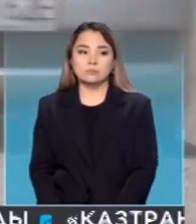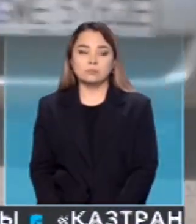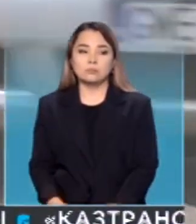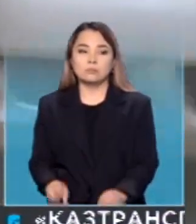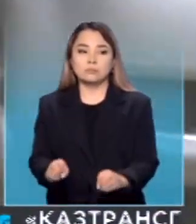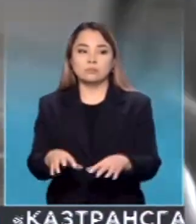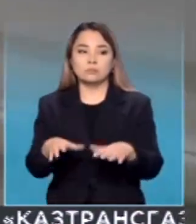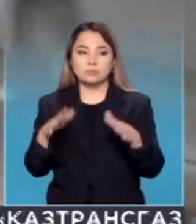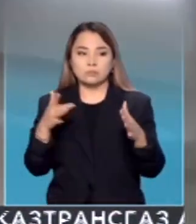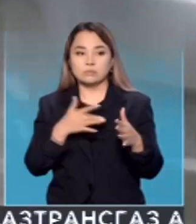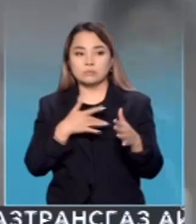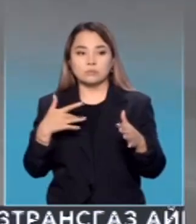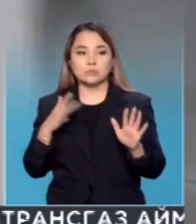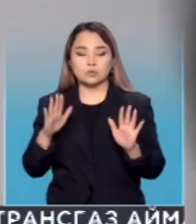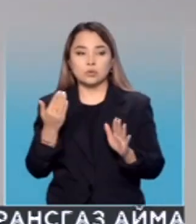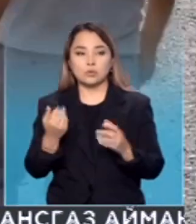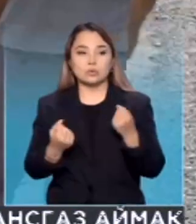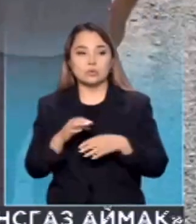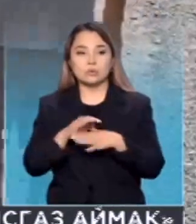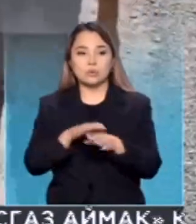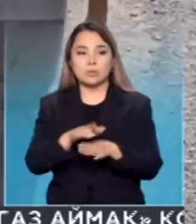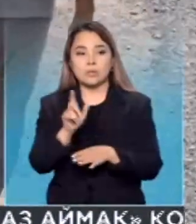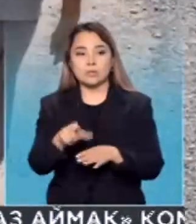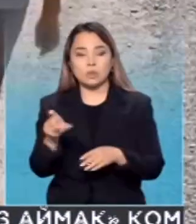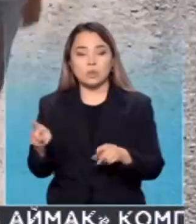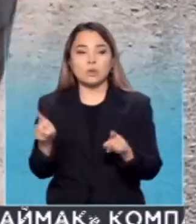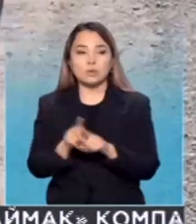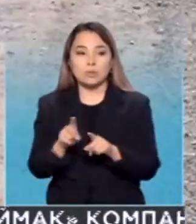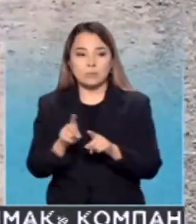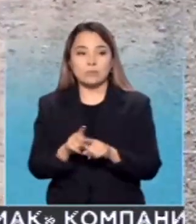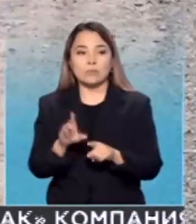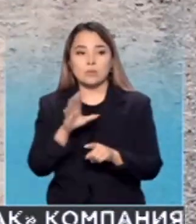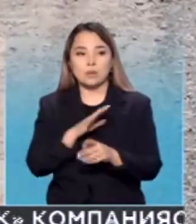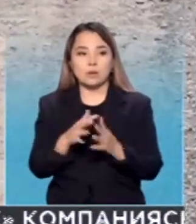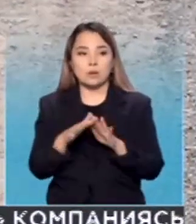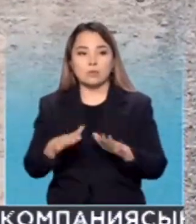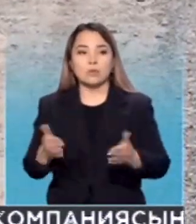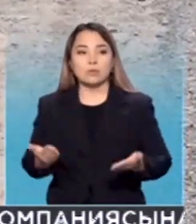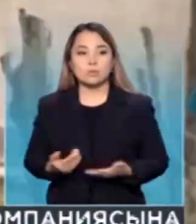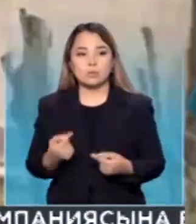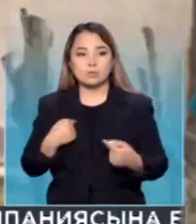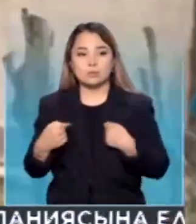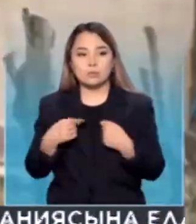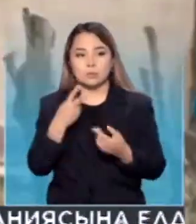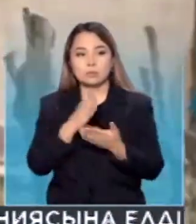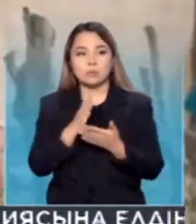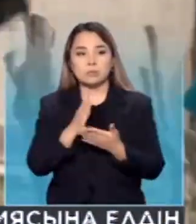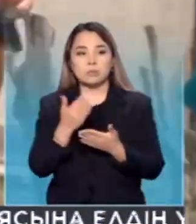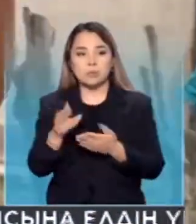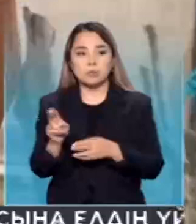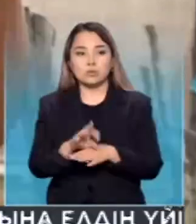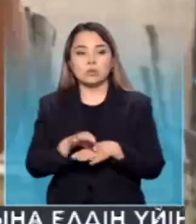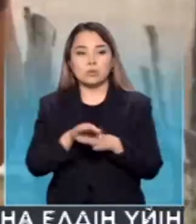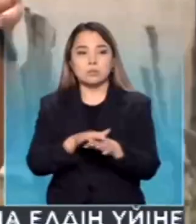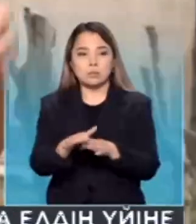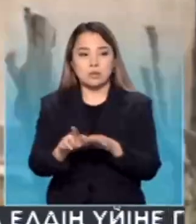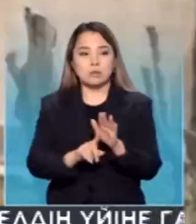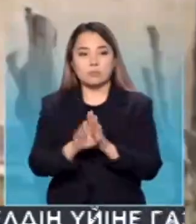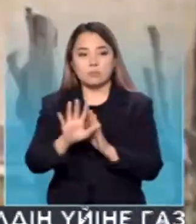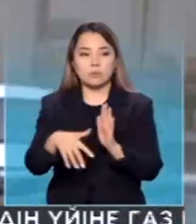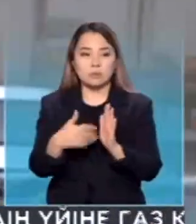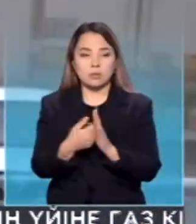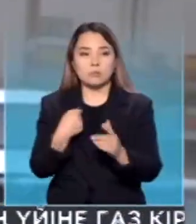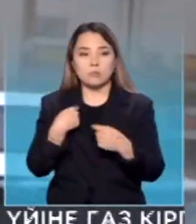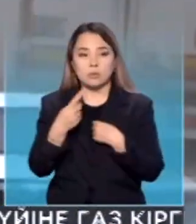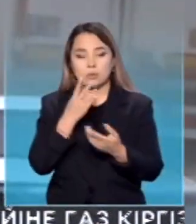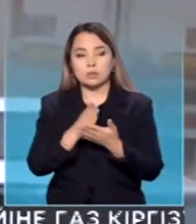Шаң тозаңға тек жүргізушілер мен жолаушылар емес, осы маңдағы ауыл тұрғындары да түн шыққан. Себебі жөндеу жұмыстары басталғалы бері